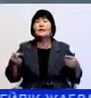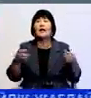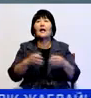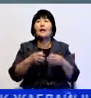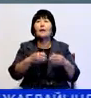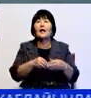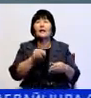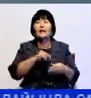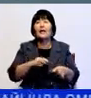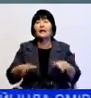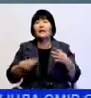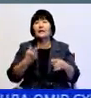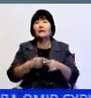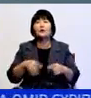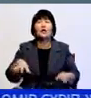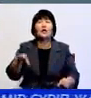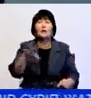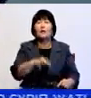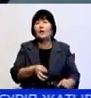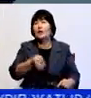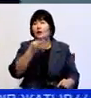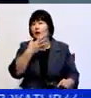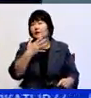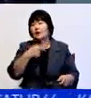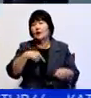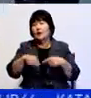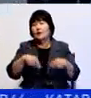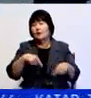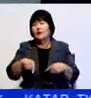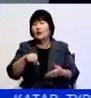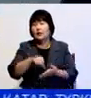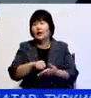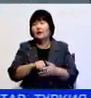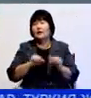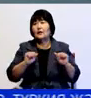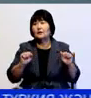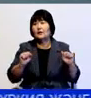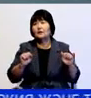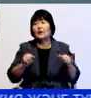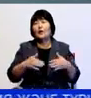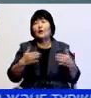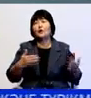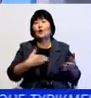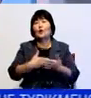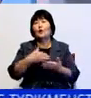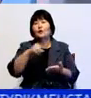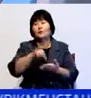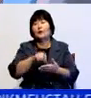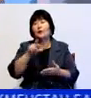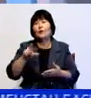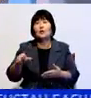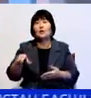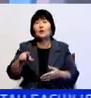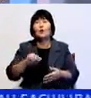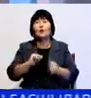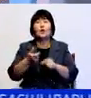командалардың дайындығы, бұл жерде барлығы әуесқой ойнап жүрген, қатысып жүрген спортта үлкен үлесі бар ойыншылар барлығы. Бұл